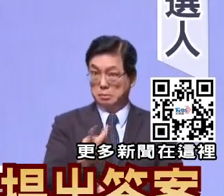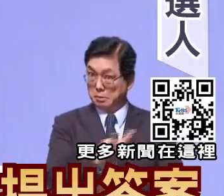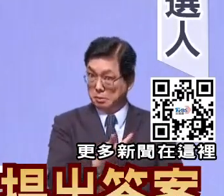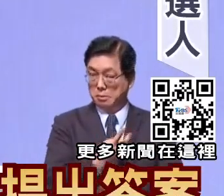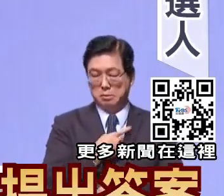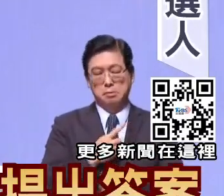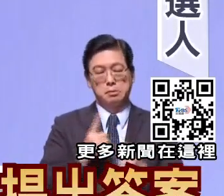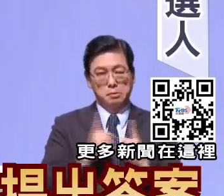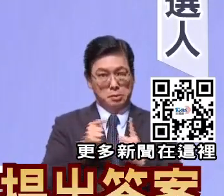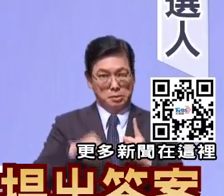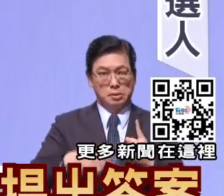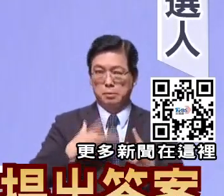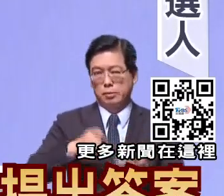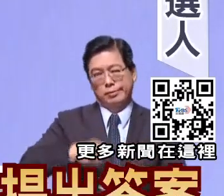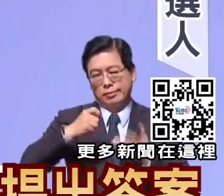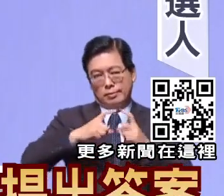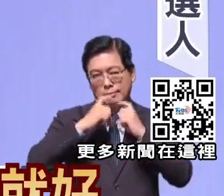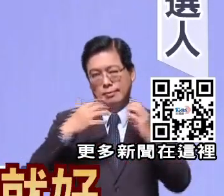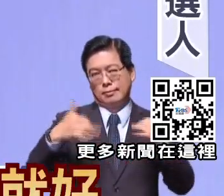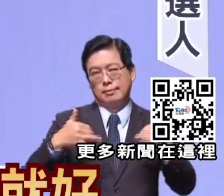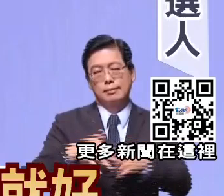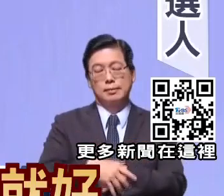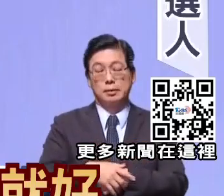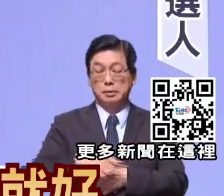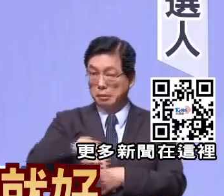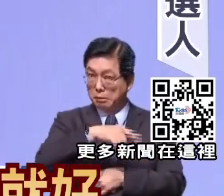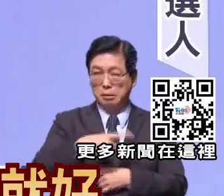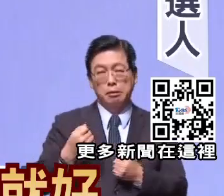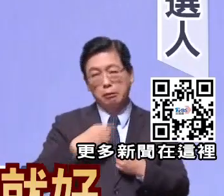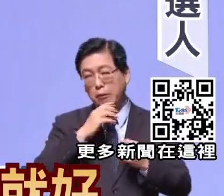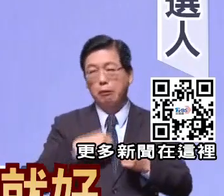对手对这都没有提出答案，好，大家就是